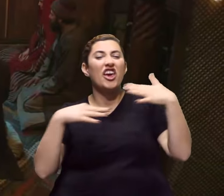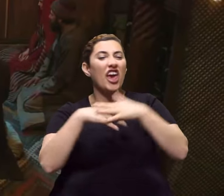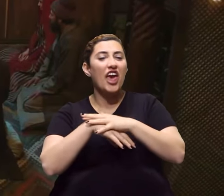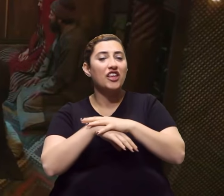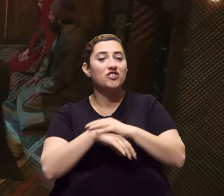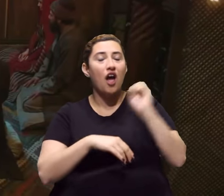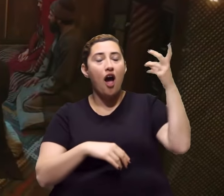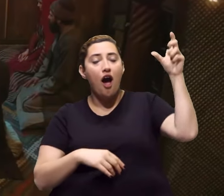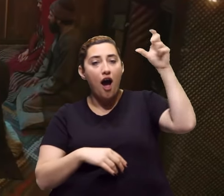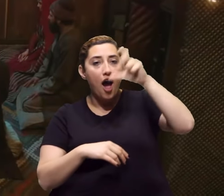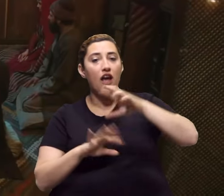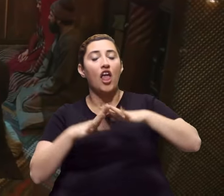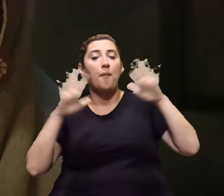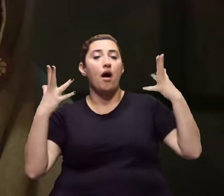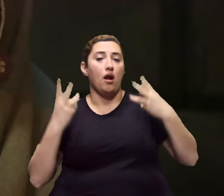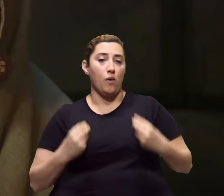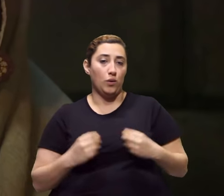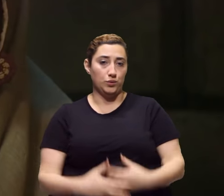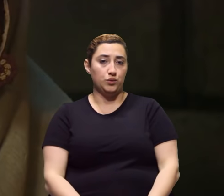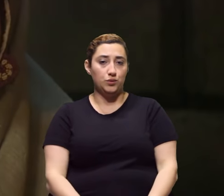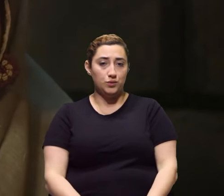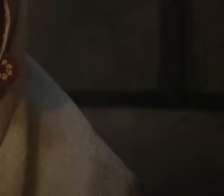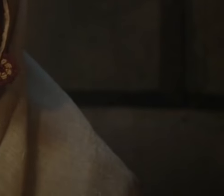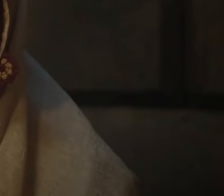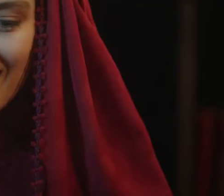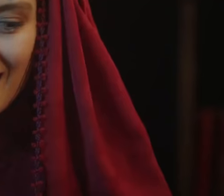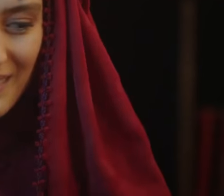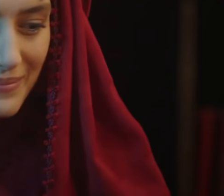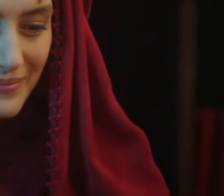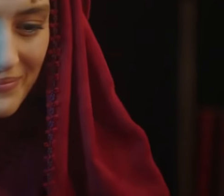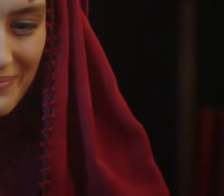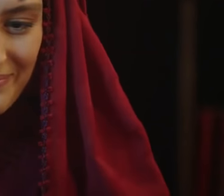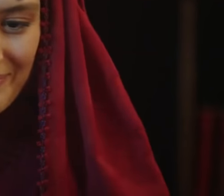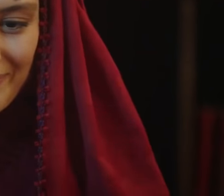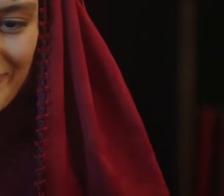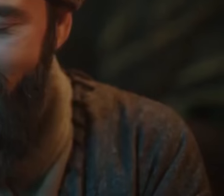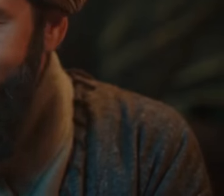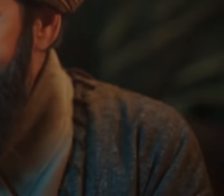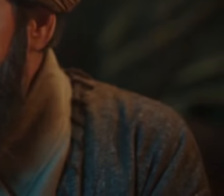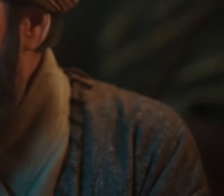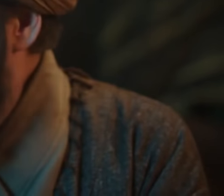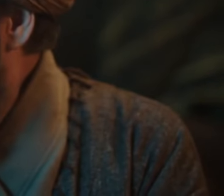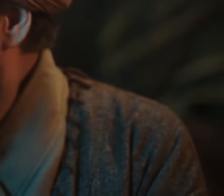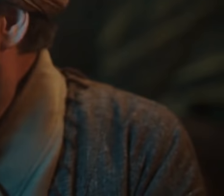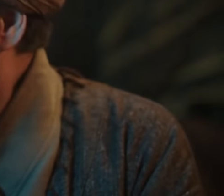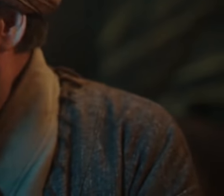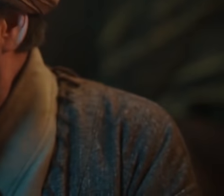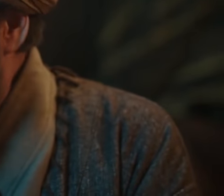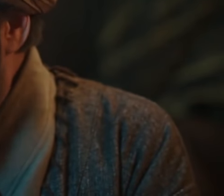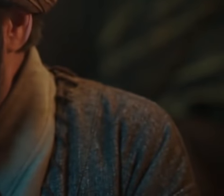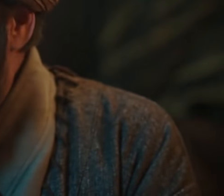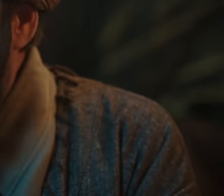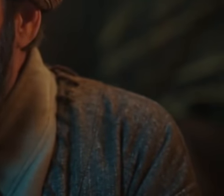geceniz dolunayla şavkısın. Hanım ana gözleri dolu dolu gülümsüyor. Bacım Sultan ile Yunus tebessüm ederek bir an göz